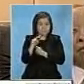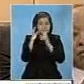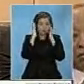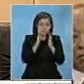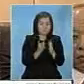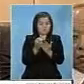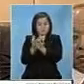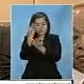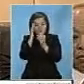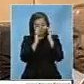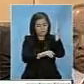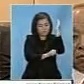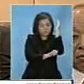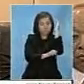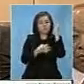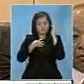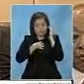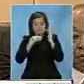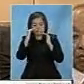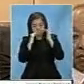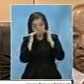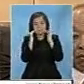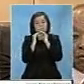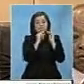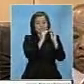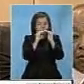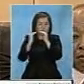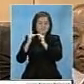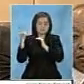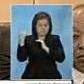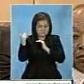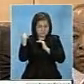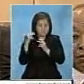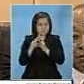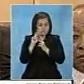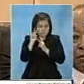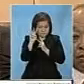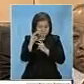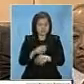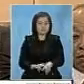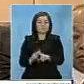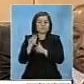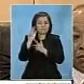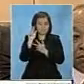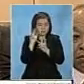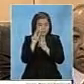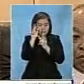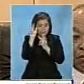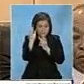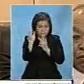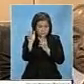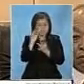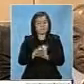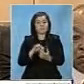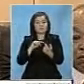ำระหว่างผู้ที่มีรายได้มากและผู้มีรายได้น้อยยุทธศาสตร์ที่3ก็คือ